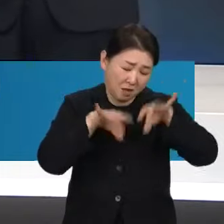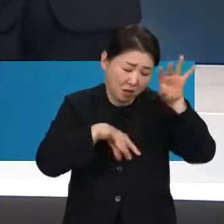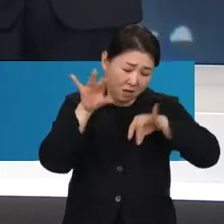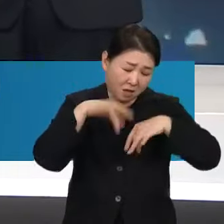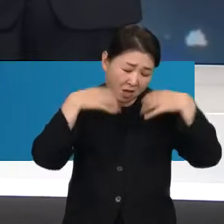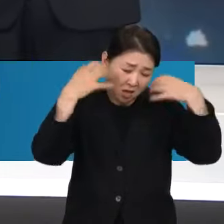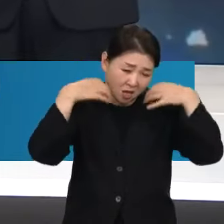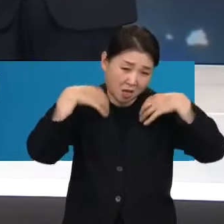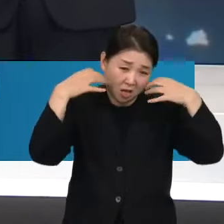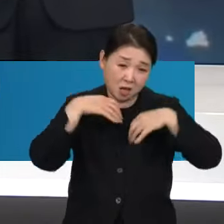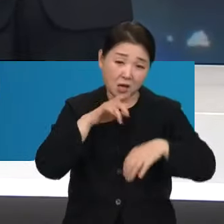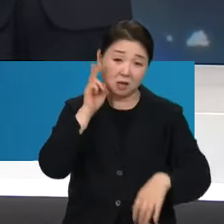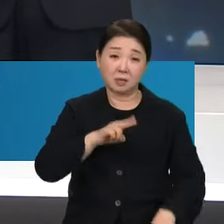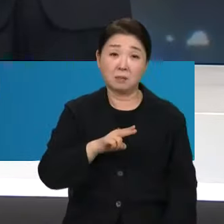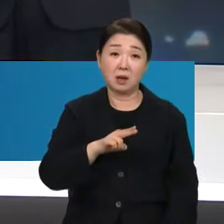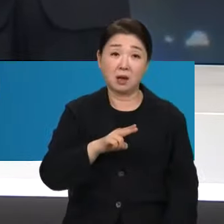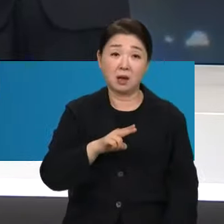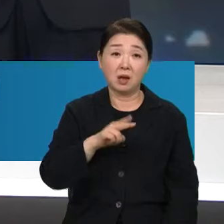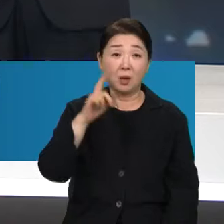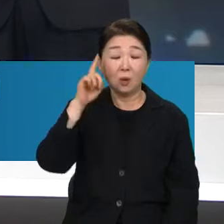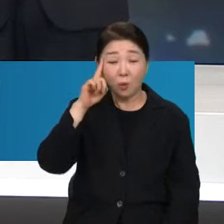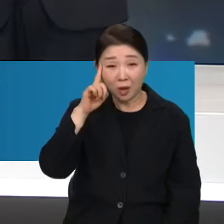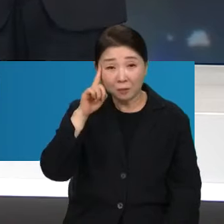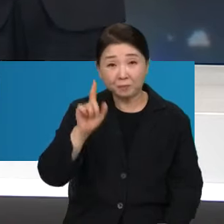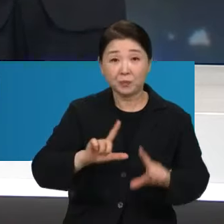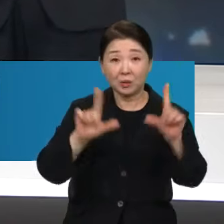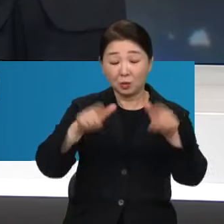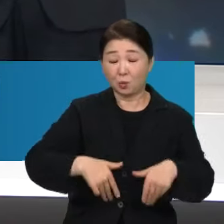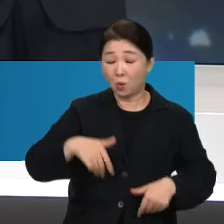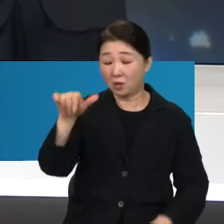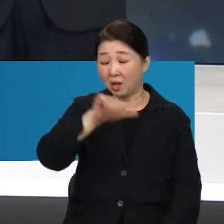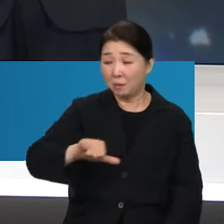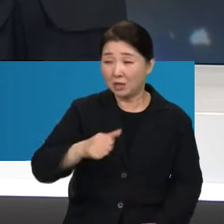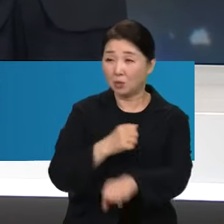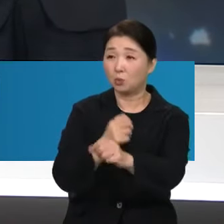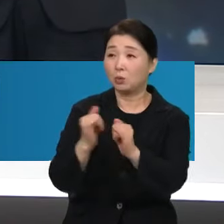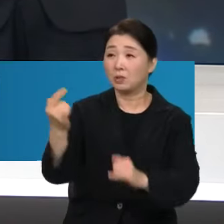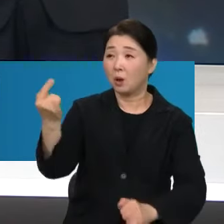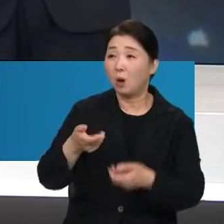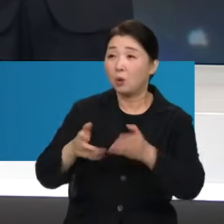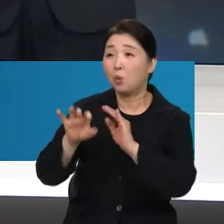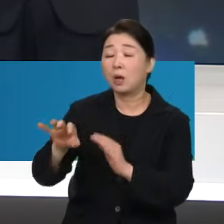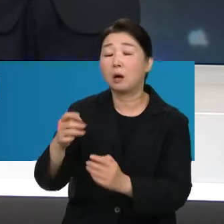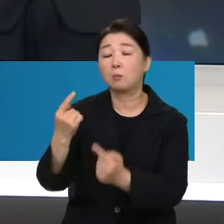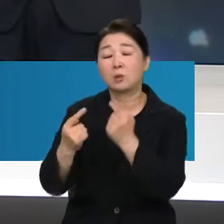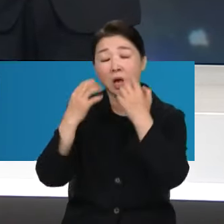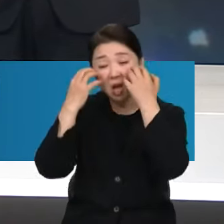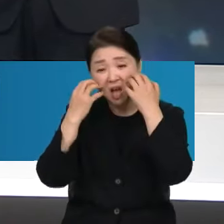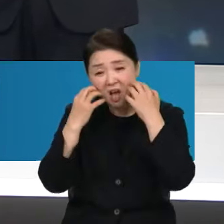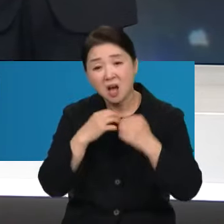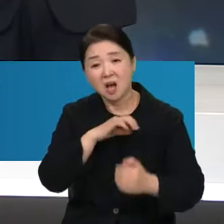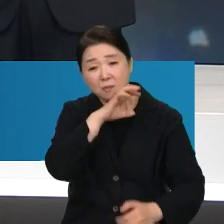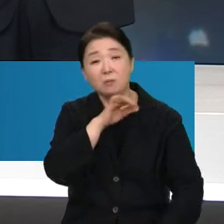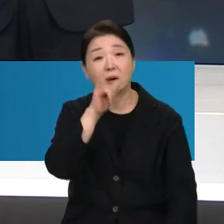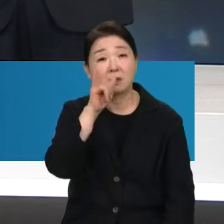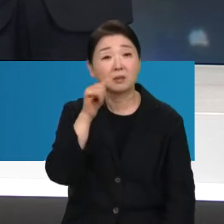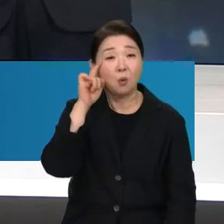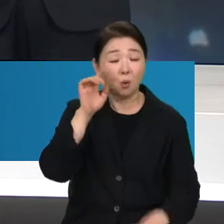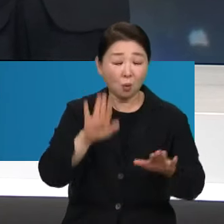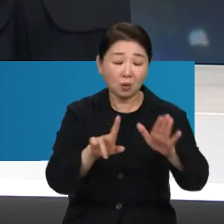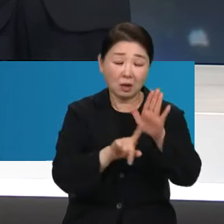있습니다. 동남아시아에서 온 노동자들마저 고향보다 더 덥다고 하소연할 정도라는데 오늘 36도까지